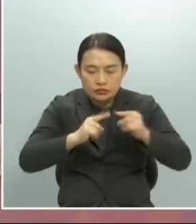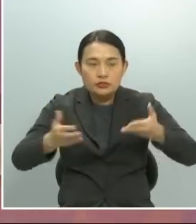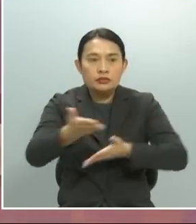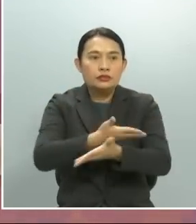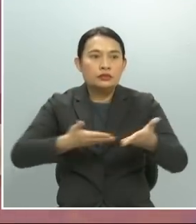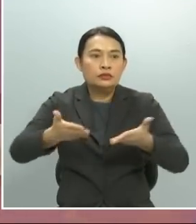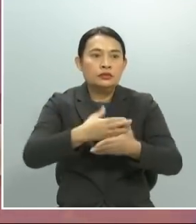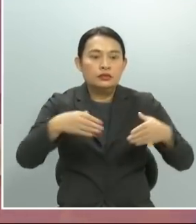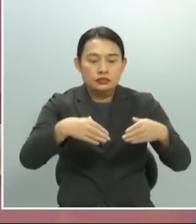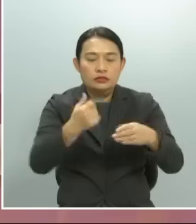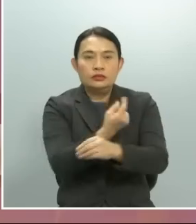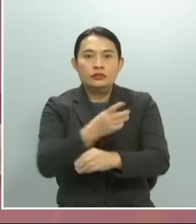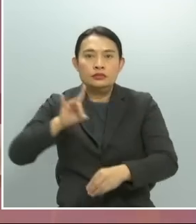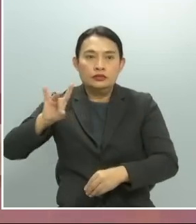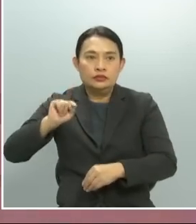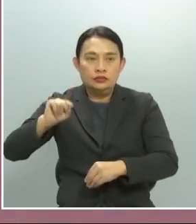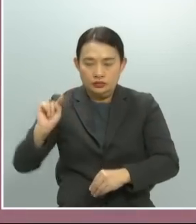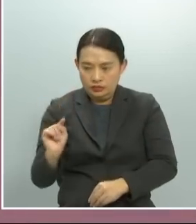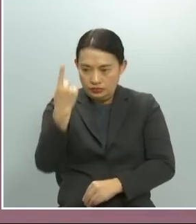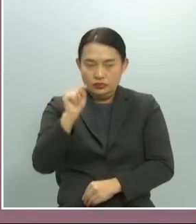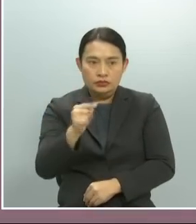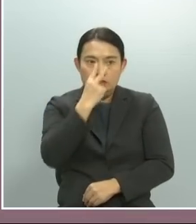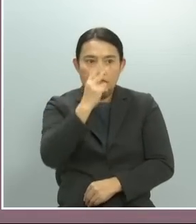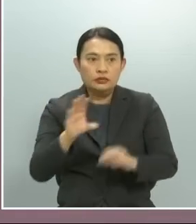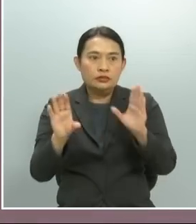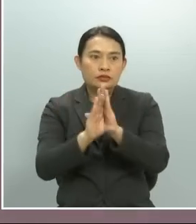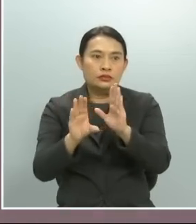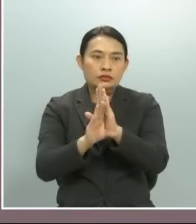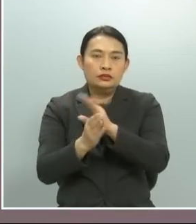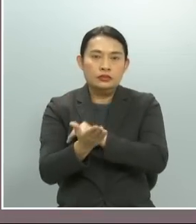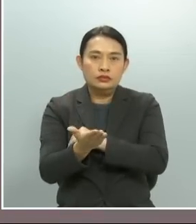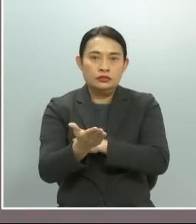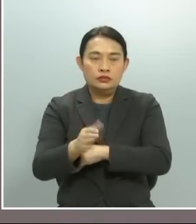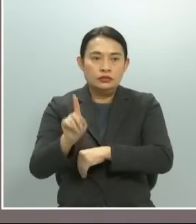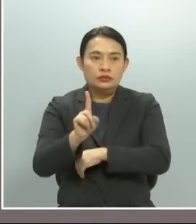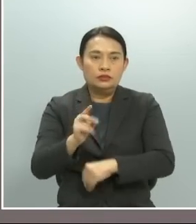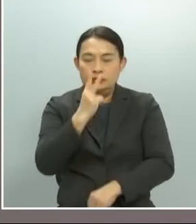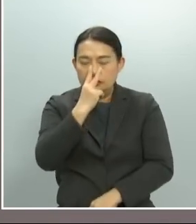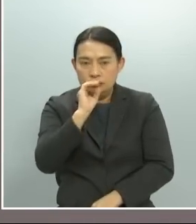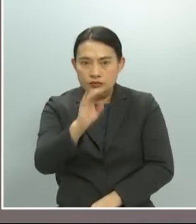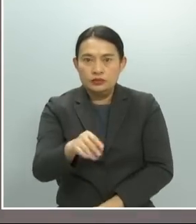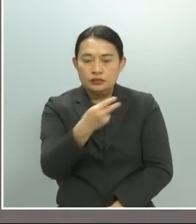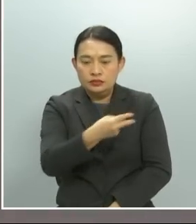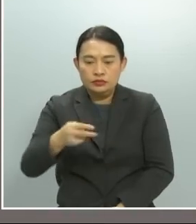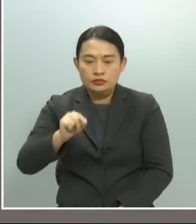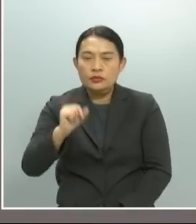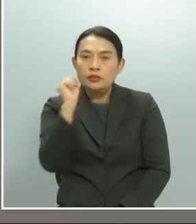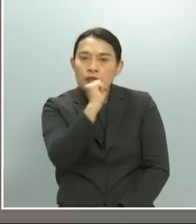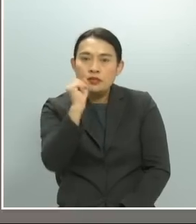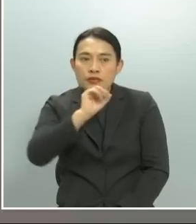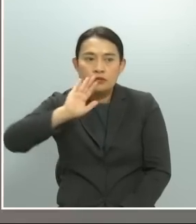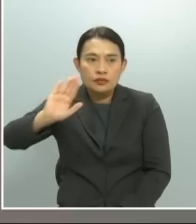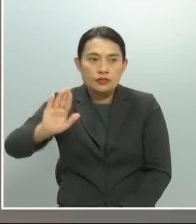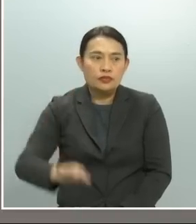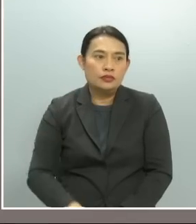คเป็นครั้งแรกเป็นภาพตรงกลางนี่จะเห็นใช่ไหม พร้อมประกาศเลยไหมคะ โดยระบุข้อความเป็นเพลงเนี่ย ค่ะ